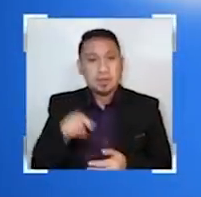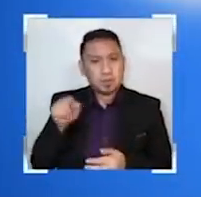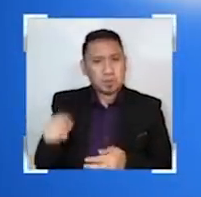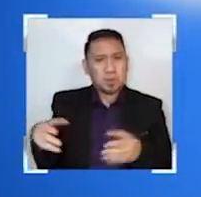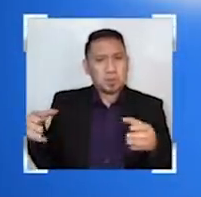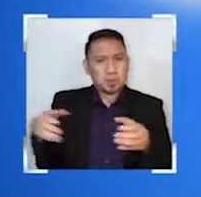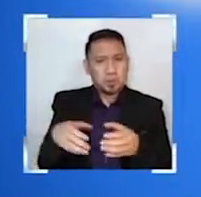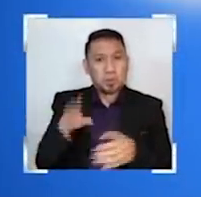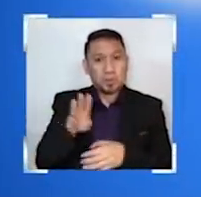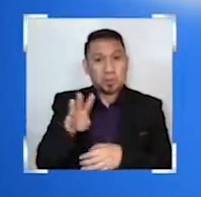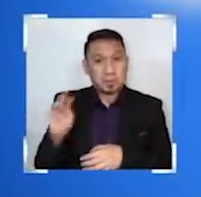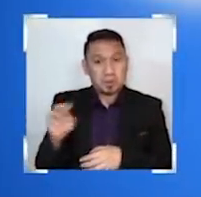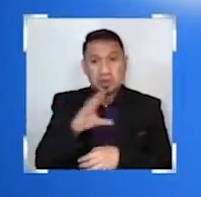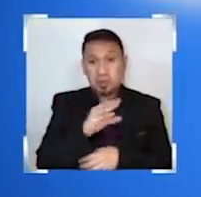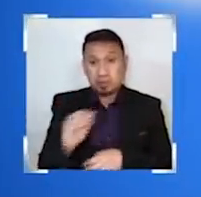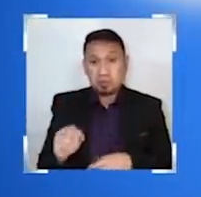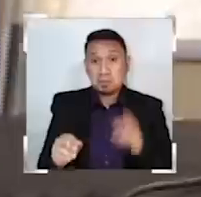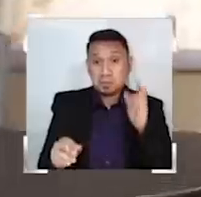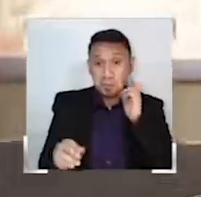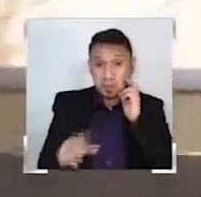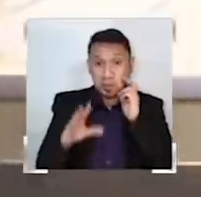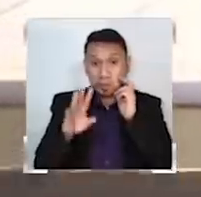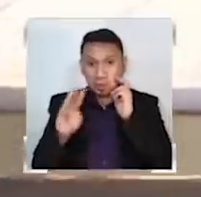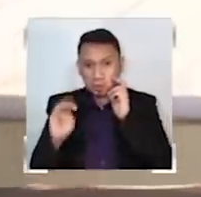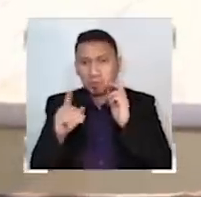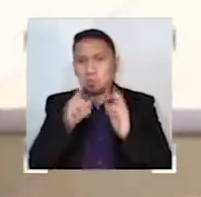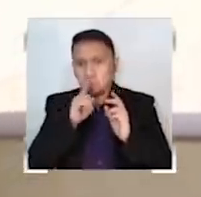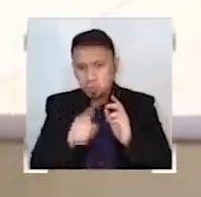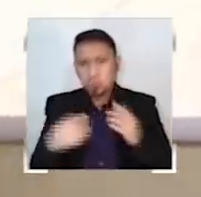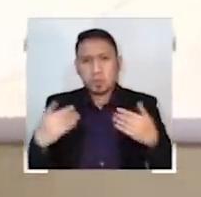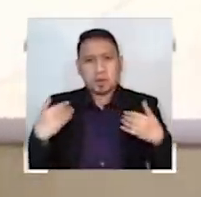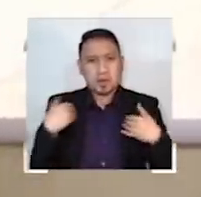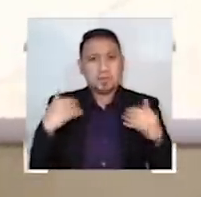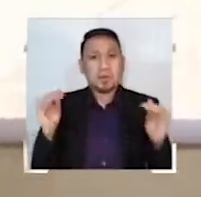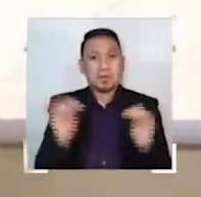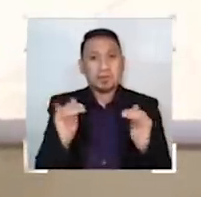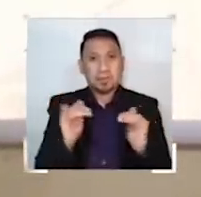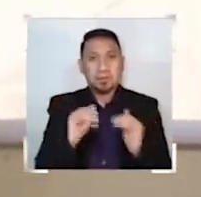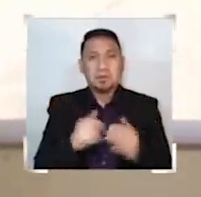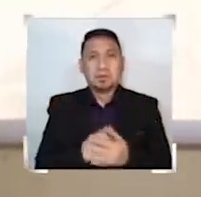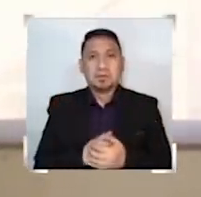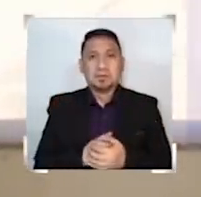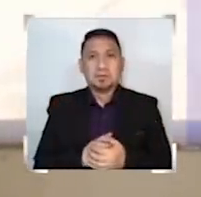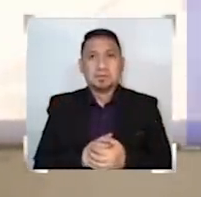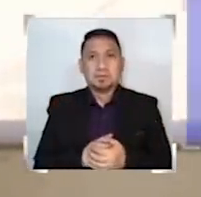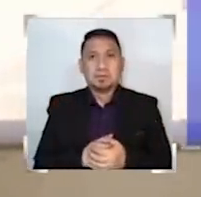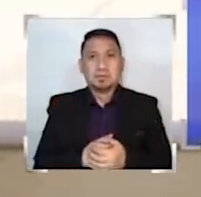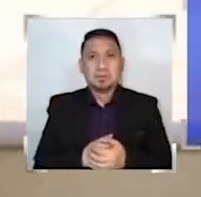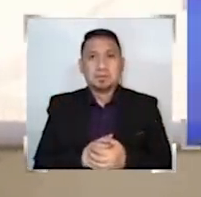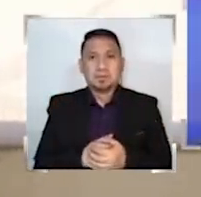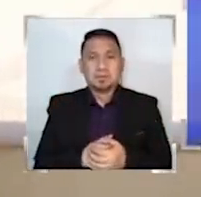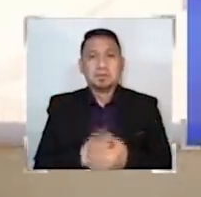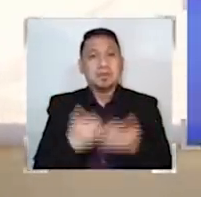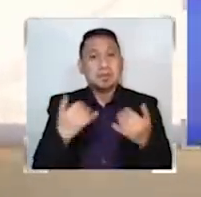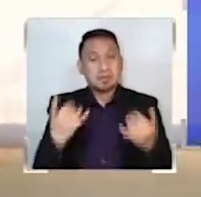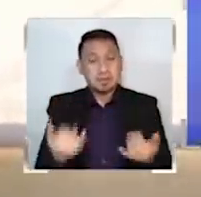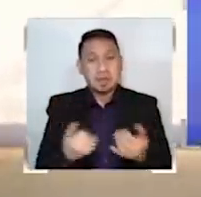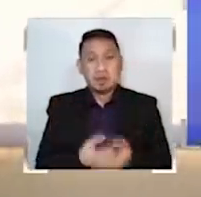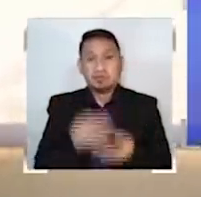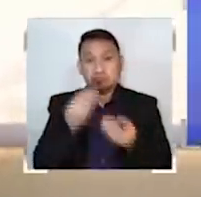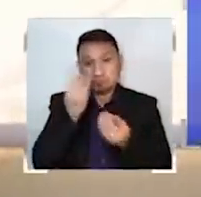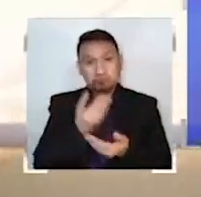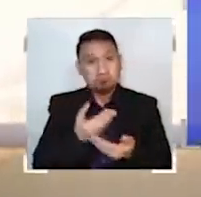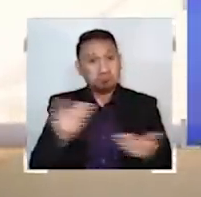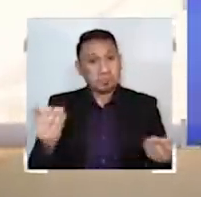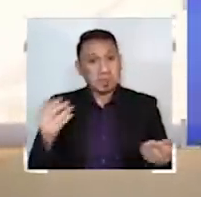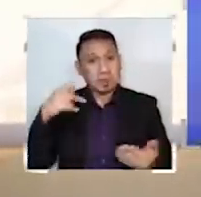Pangulong Duterte at Marcos. Nagpasa tayo ng create Inilahad ni Senador Ping Lacson ang sa tingin